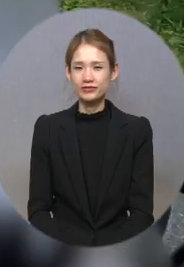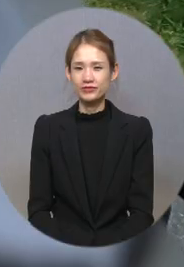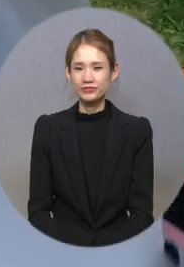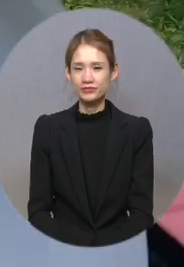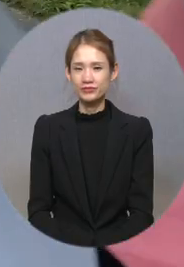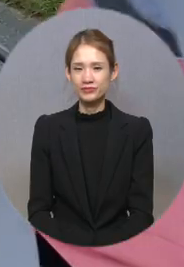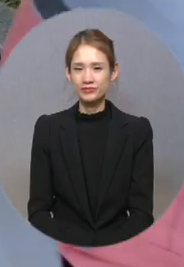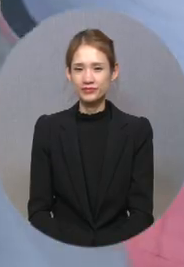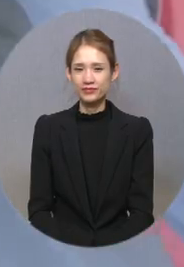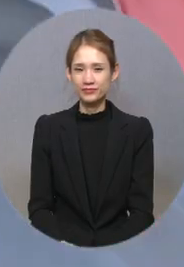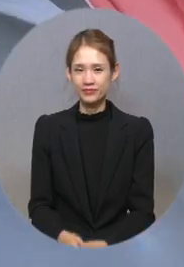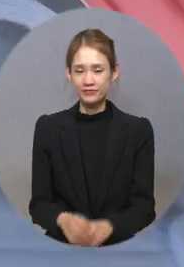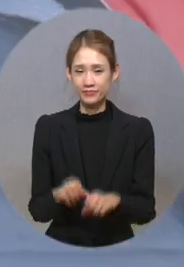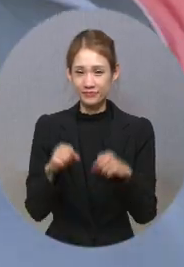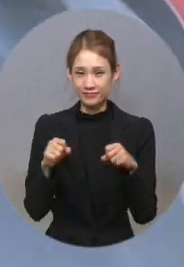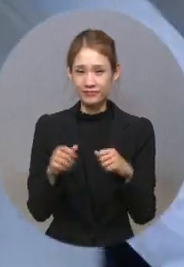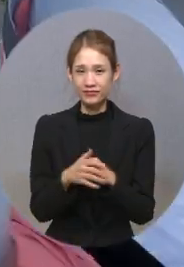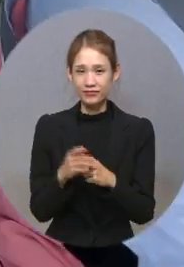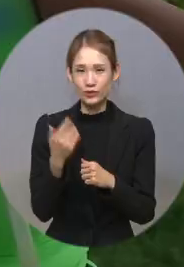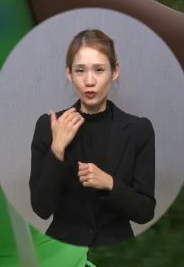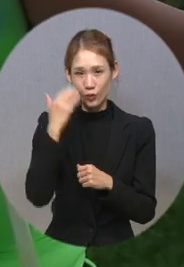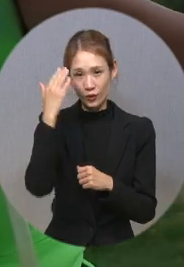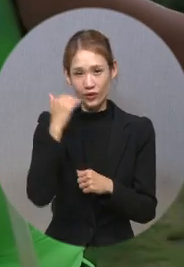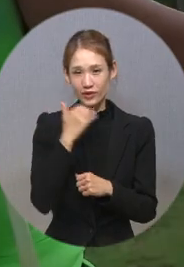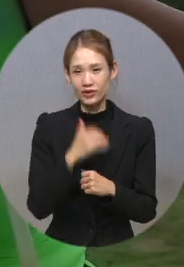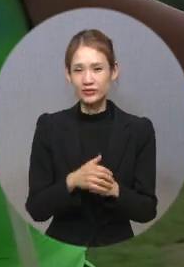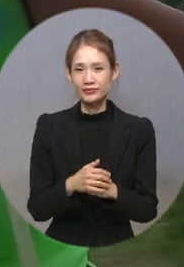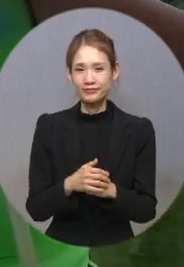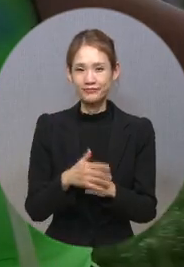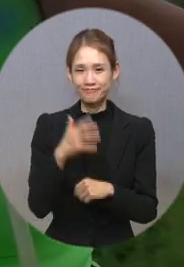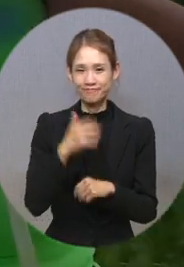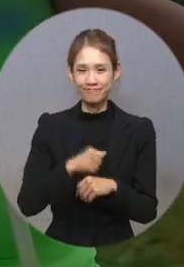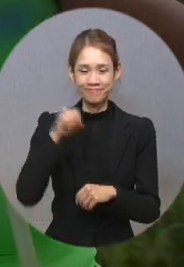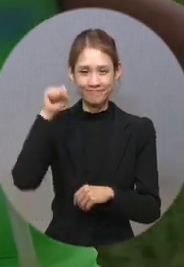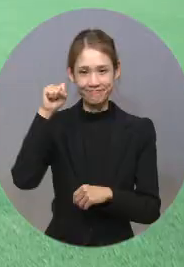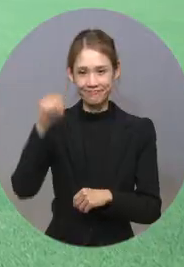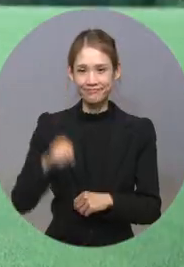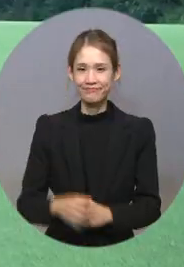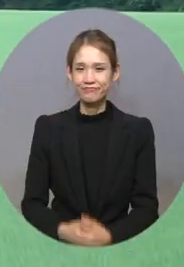고고고. 여기도 되게 까맣게 나와. 화이팅